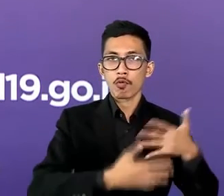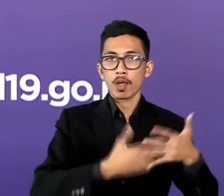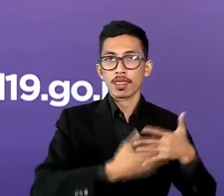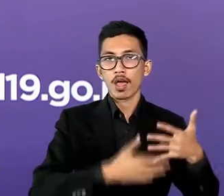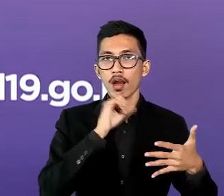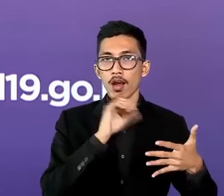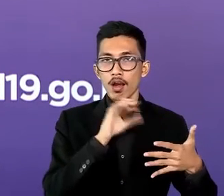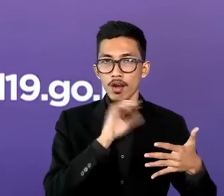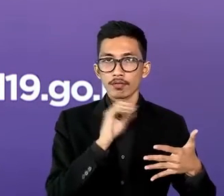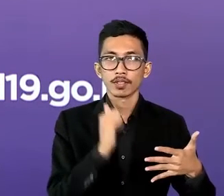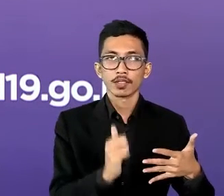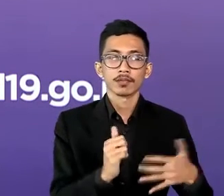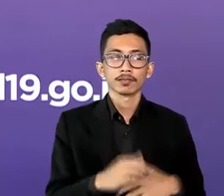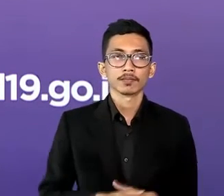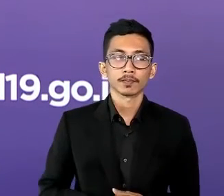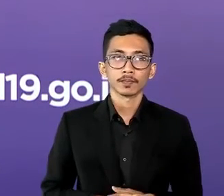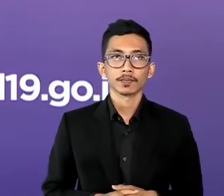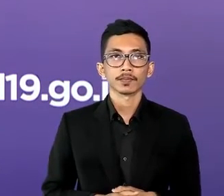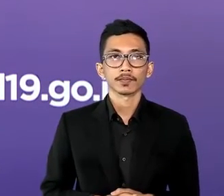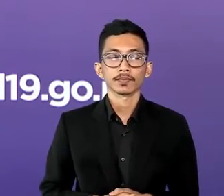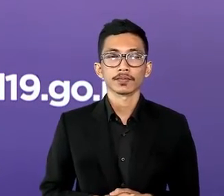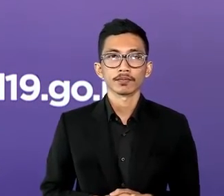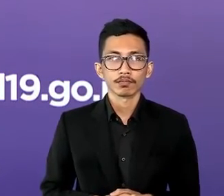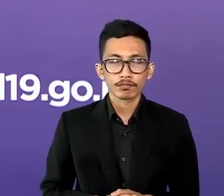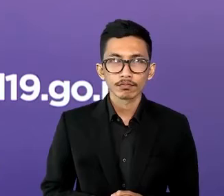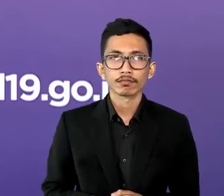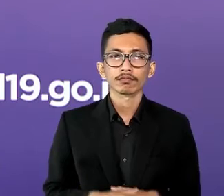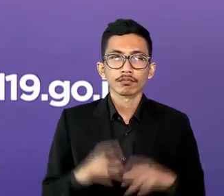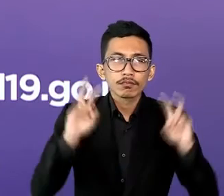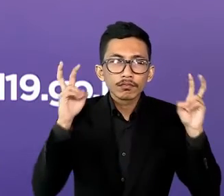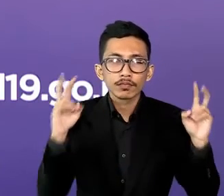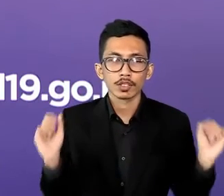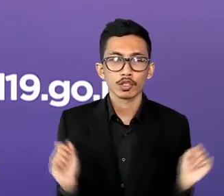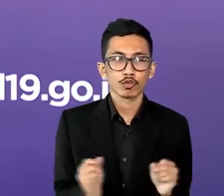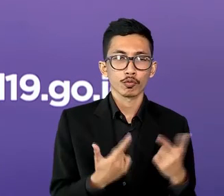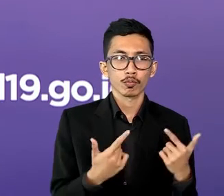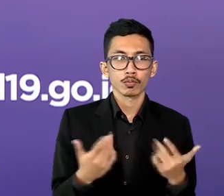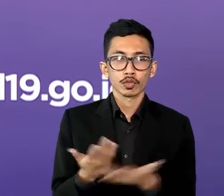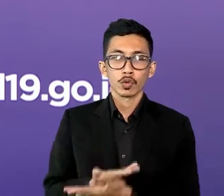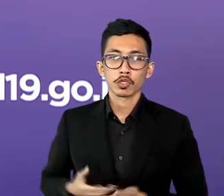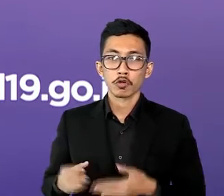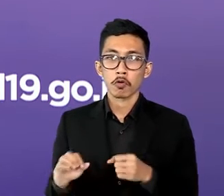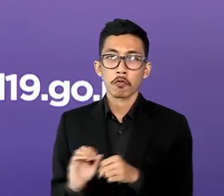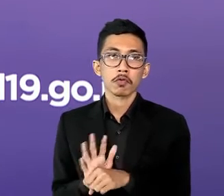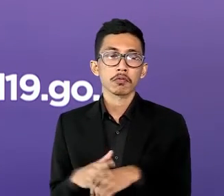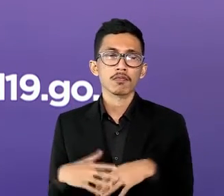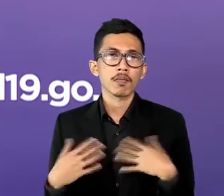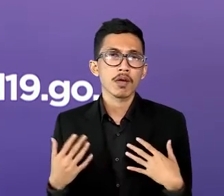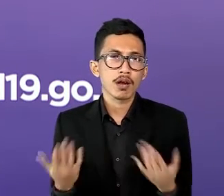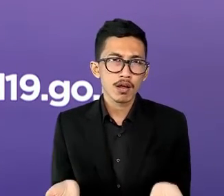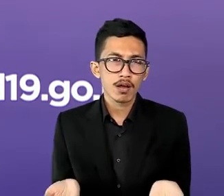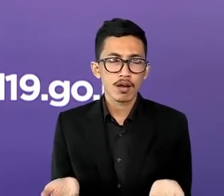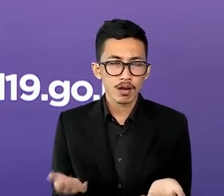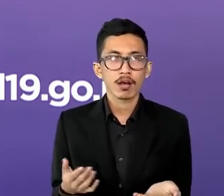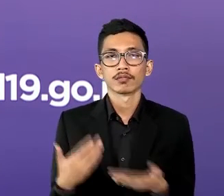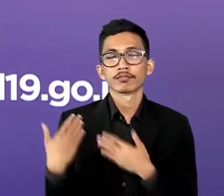ngobrol lebih jauh, kita akan bertanya tentang apa sih sebenarnya pengertian dari hidup berdampingan dengan COVID-19, saya langsung tunjukkan kepada